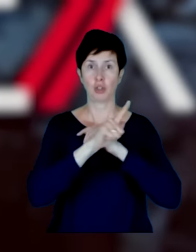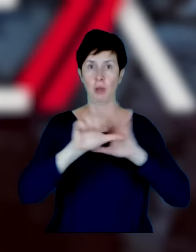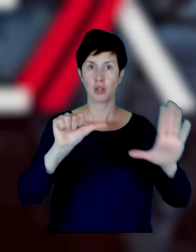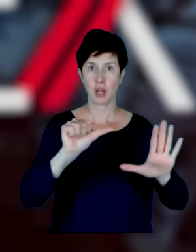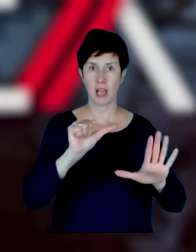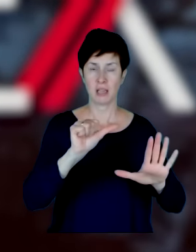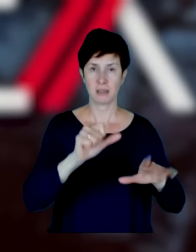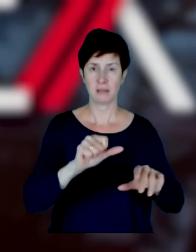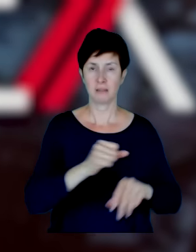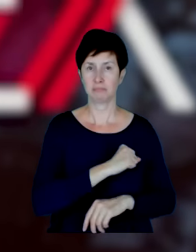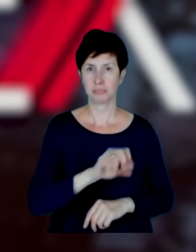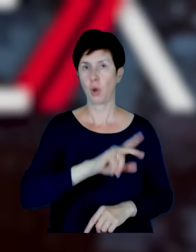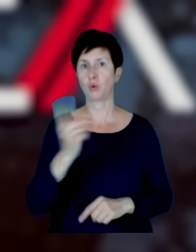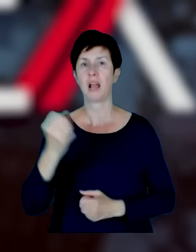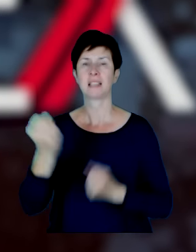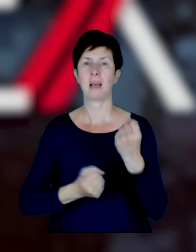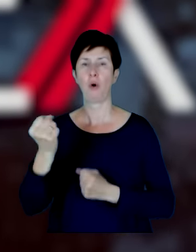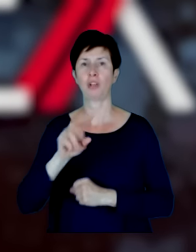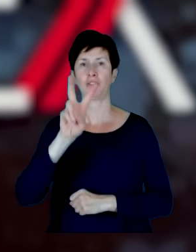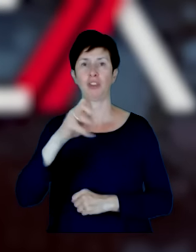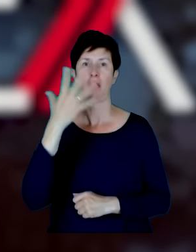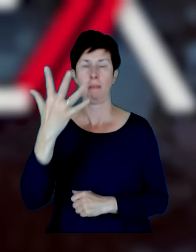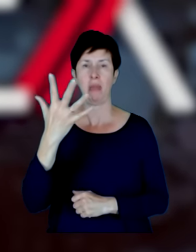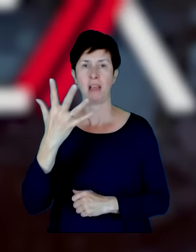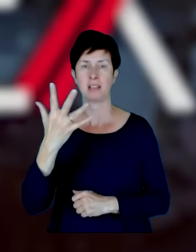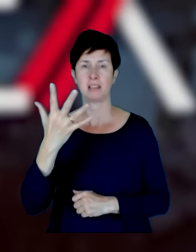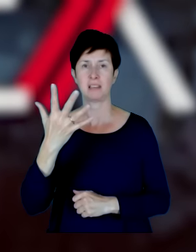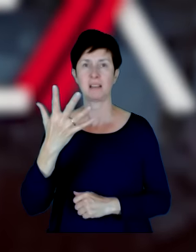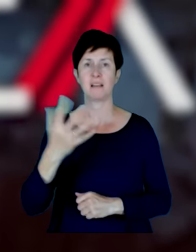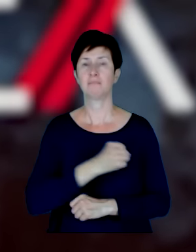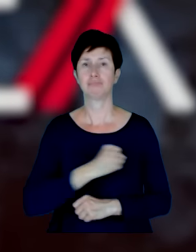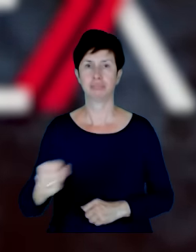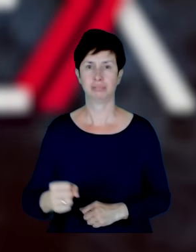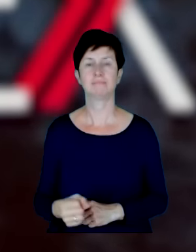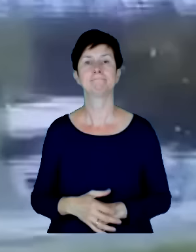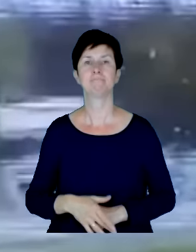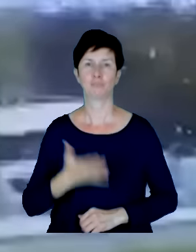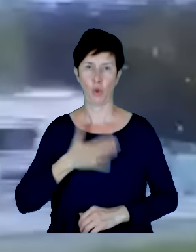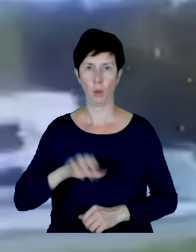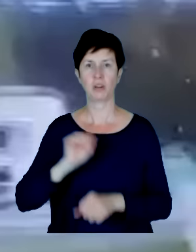kierowca samochodu ponad 205 kmh Jak dobrze że są chłopcy radarowcy